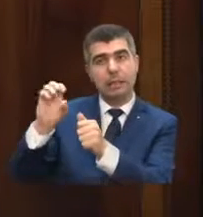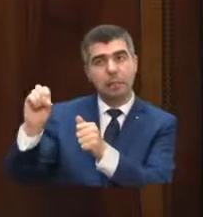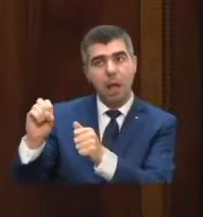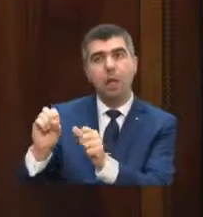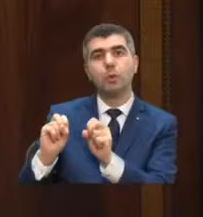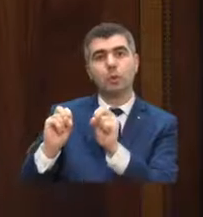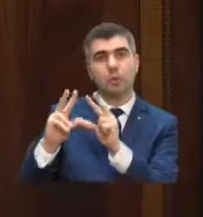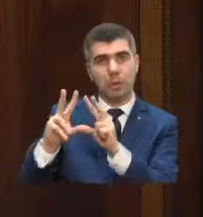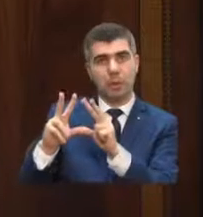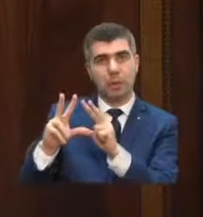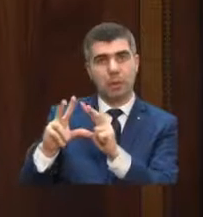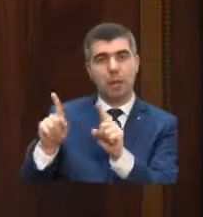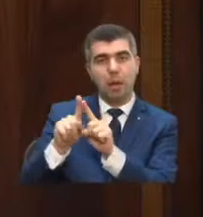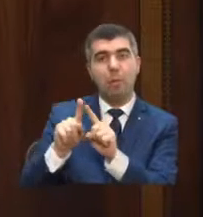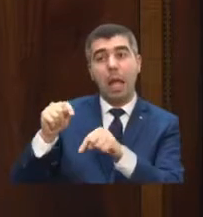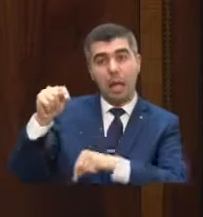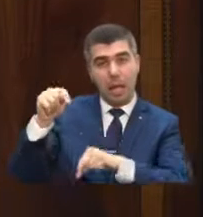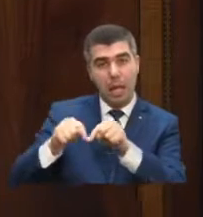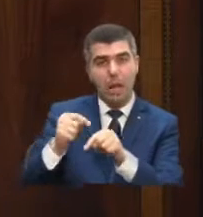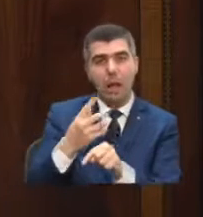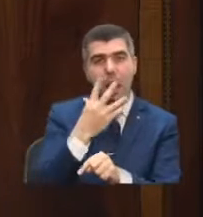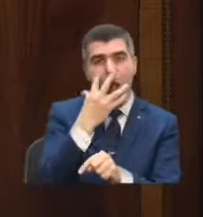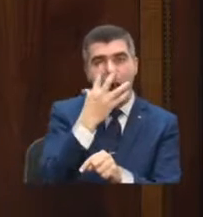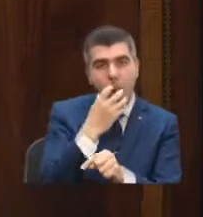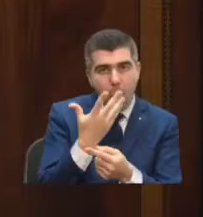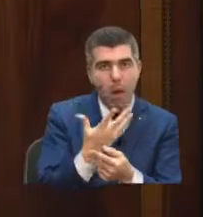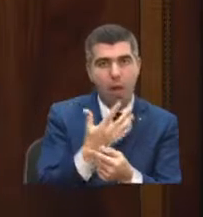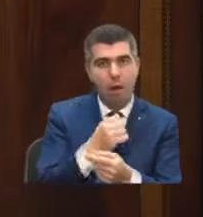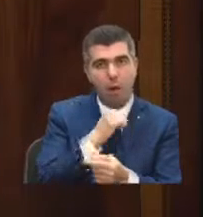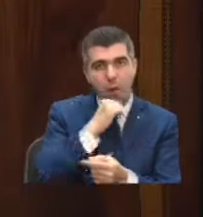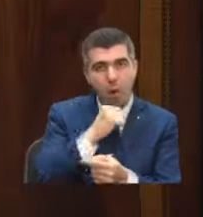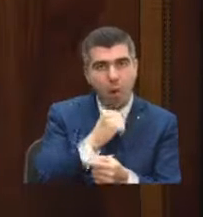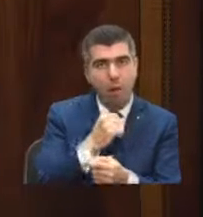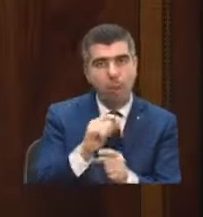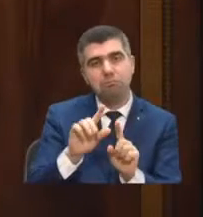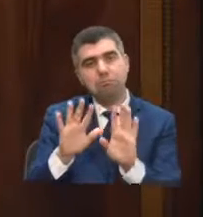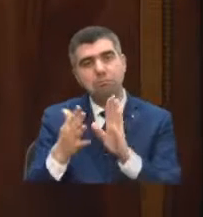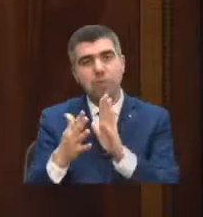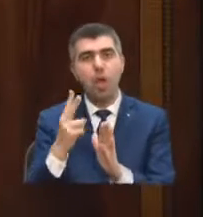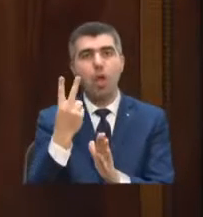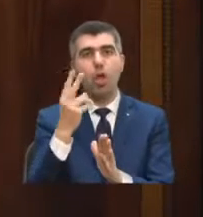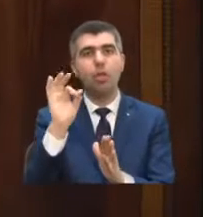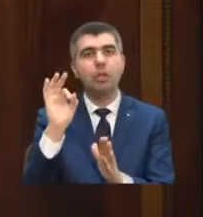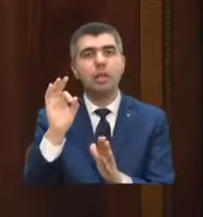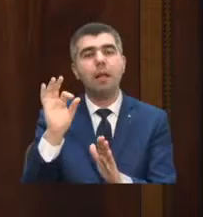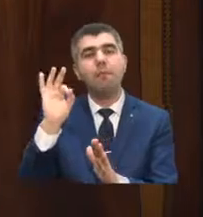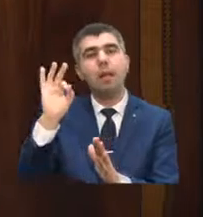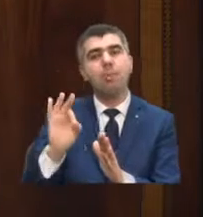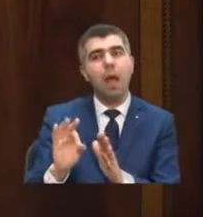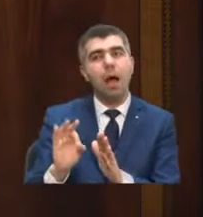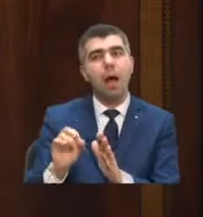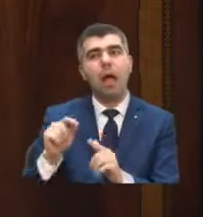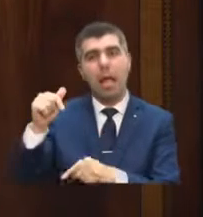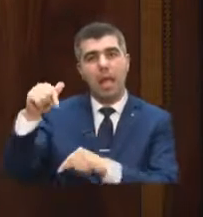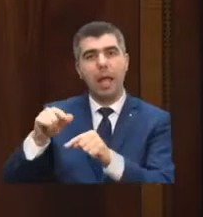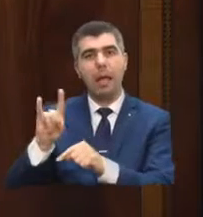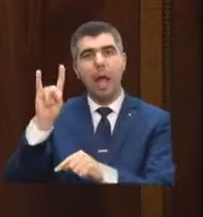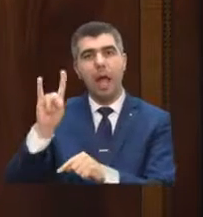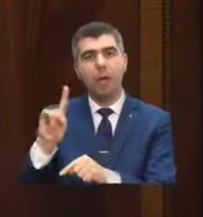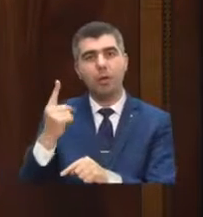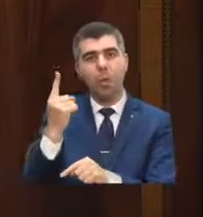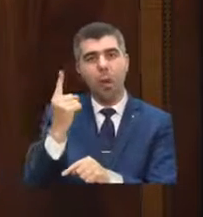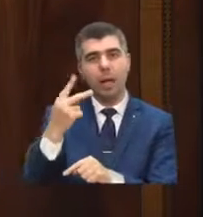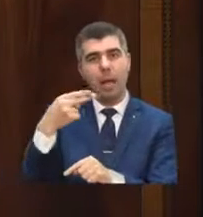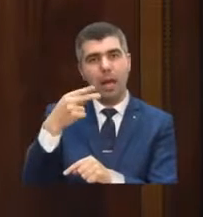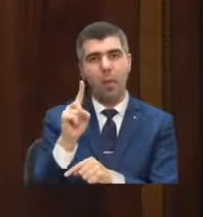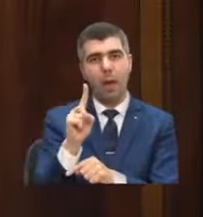واخا يكون الانسان عنده اعراض او عنده يعني عدوى، يلا 20% اللي كتلقى عندهم فعلا حامل الفيروس، وفي هاد 20%